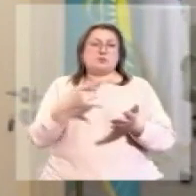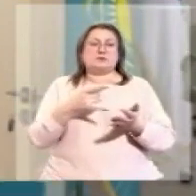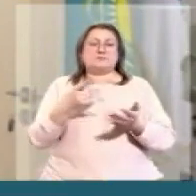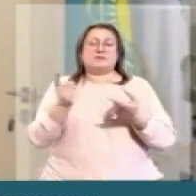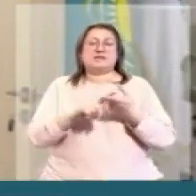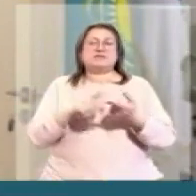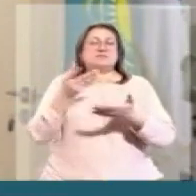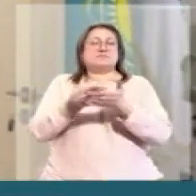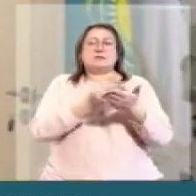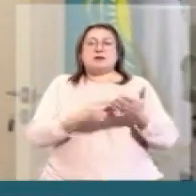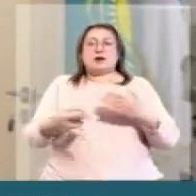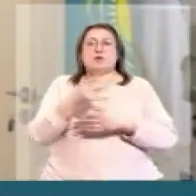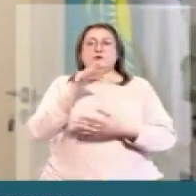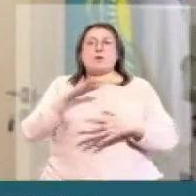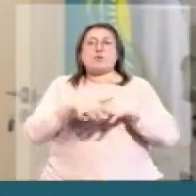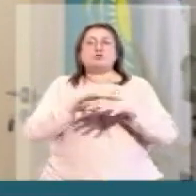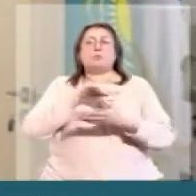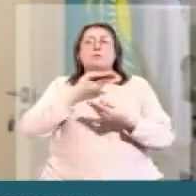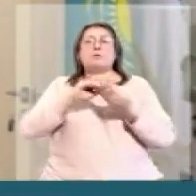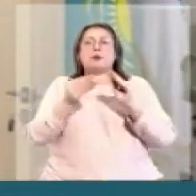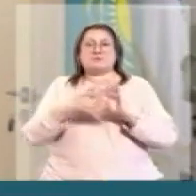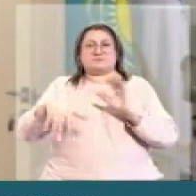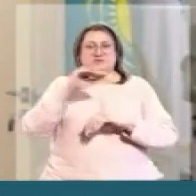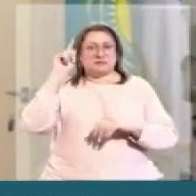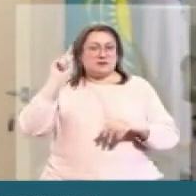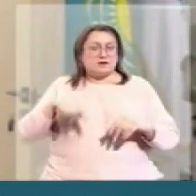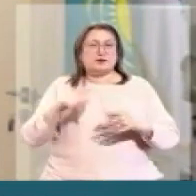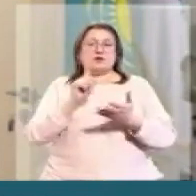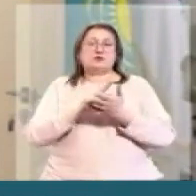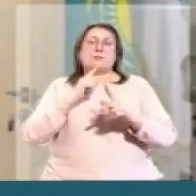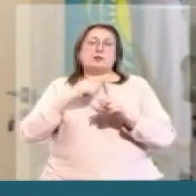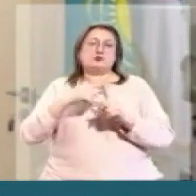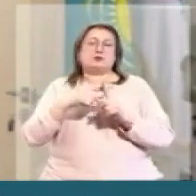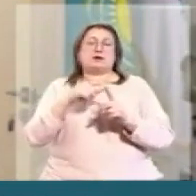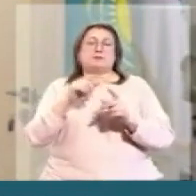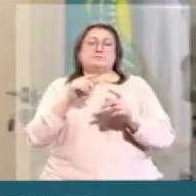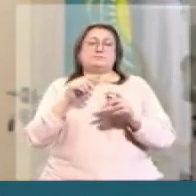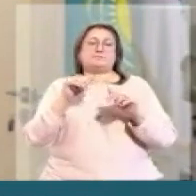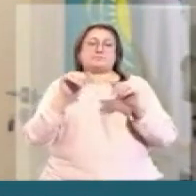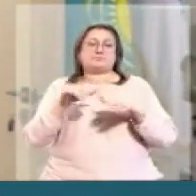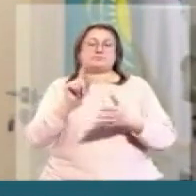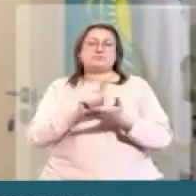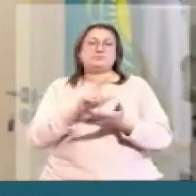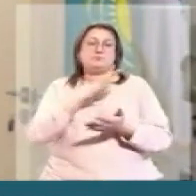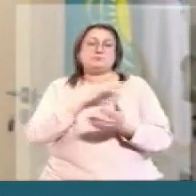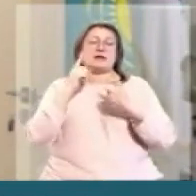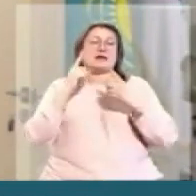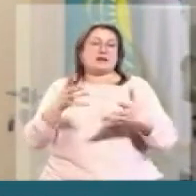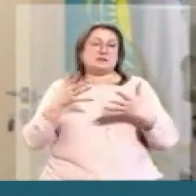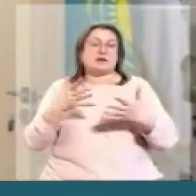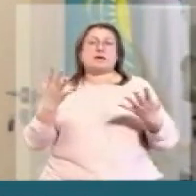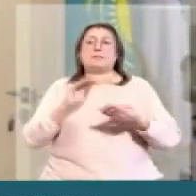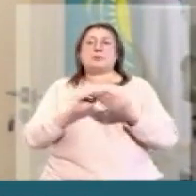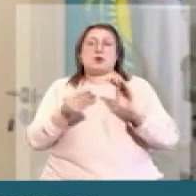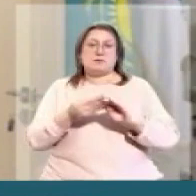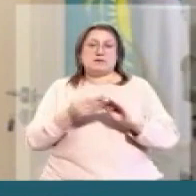зависимости от районов. Но общие проблемы, они, в принципе, известны. Теперь мы должны их положить на бумагу для того, чтобы было ясно, какие